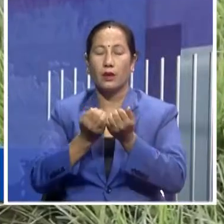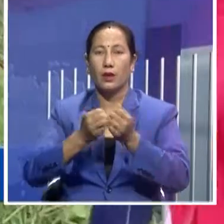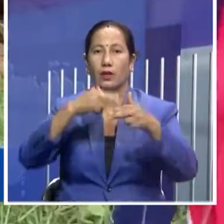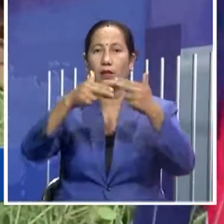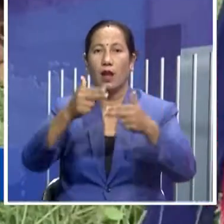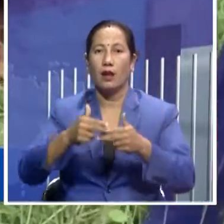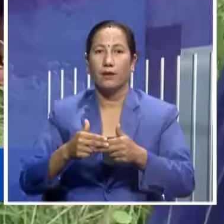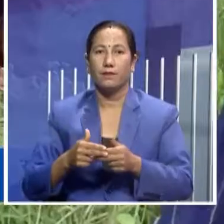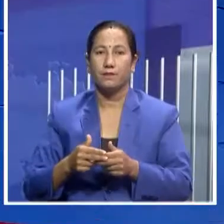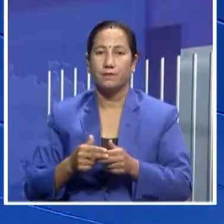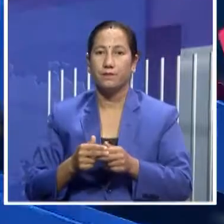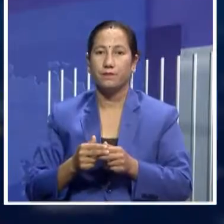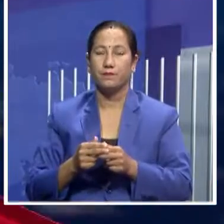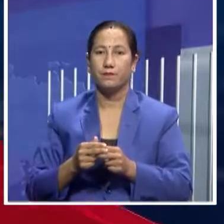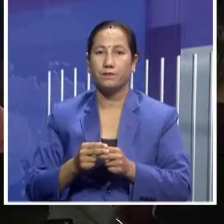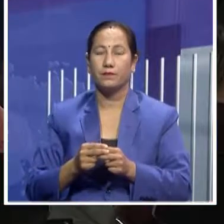परम्परा।